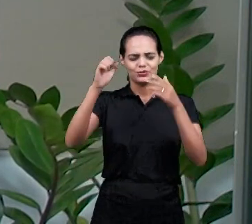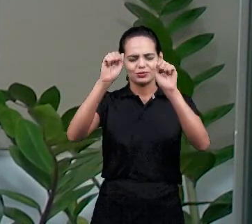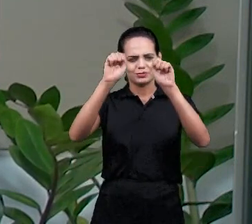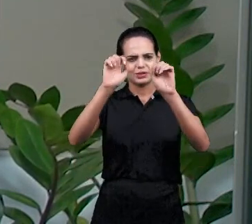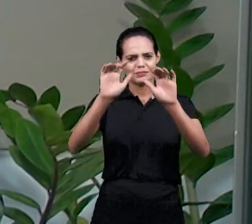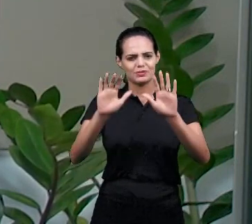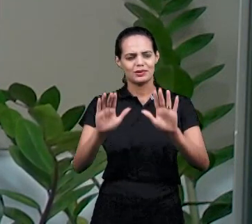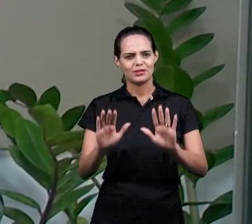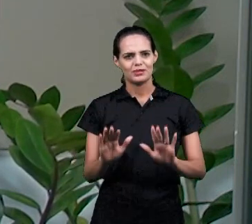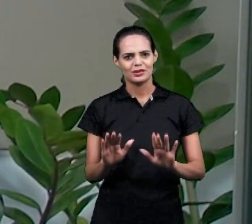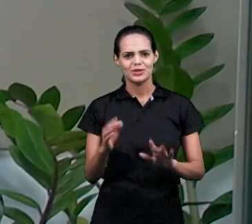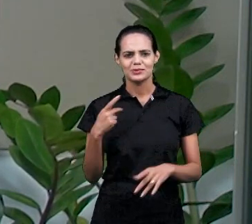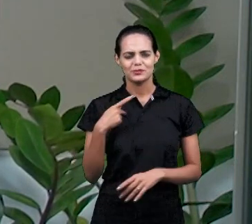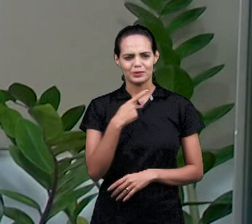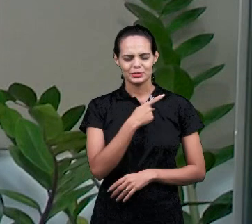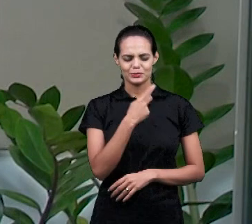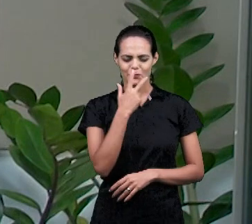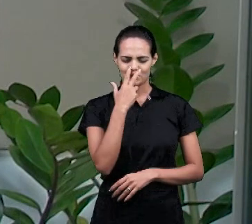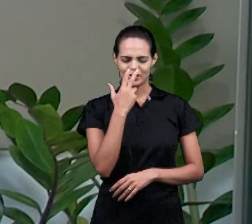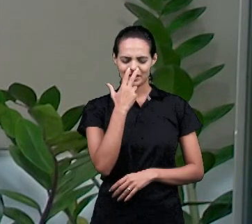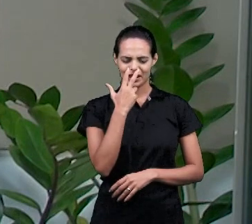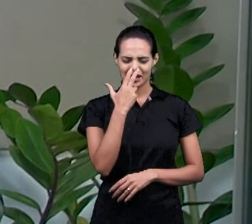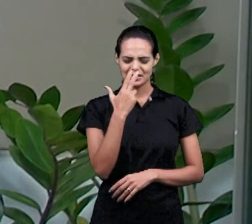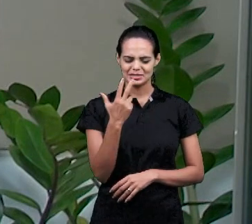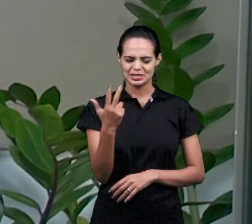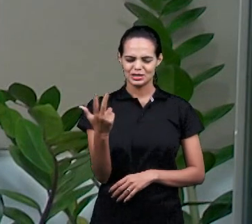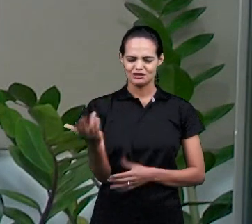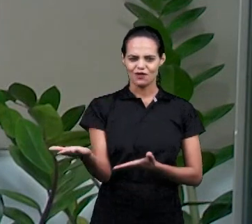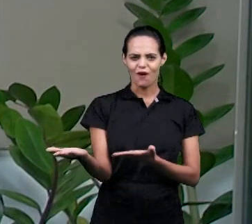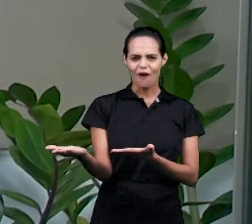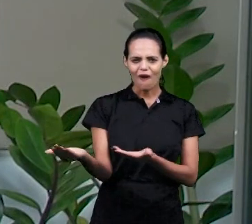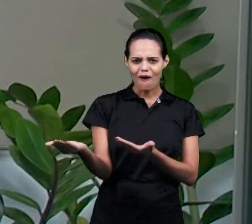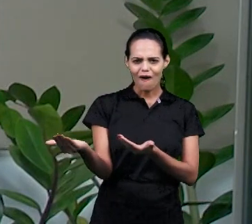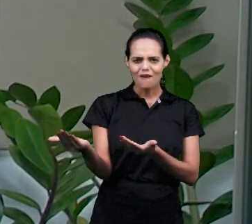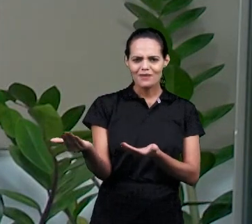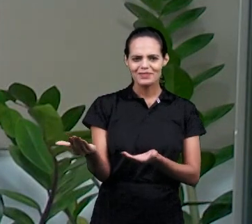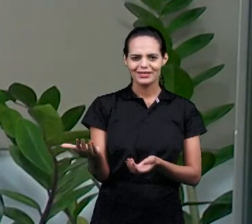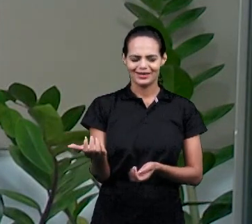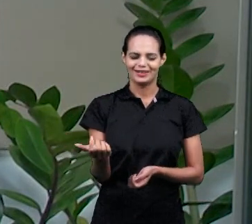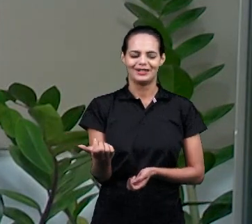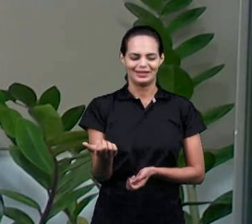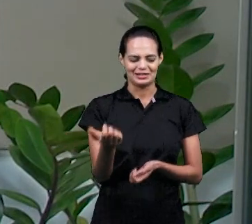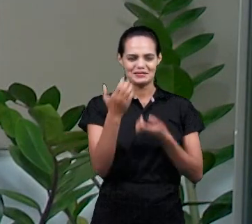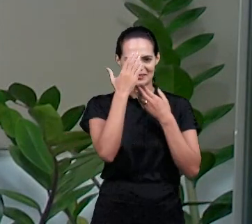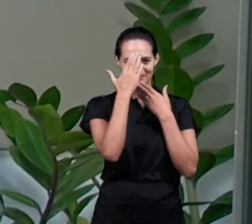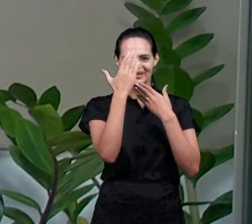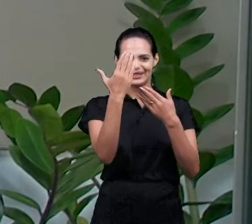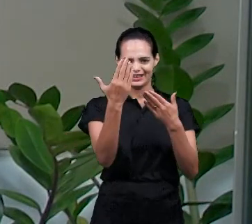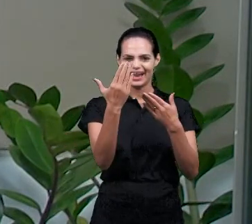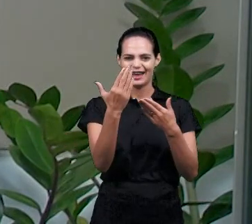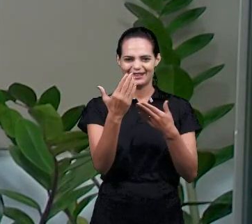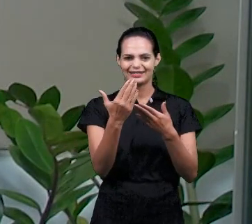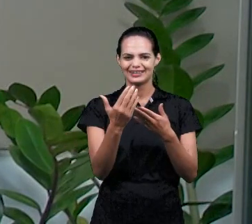donc plus jeune. Merci beaucoup pour cette reconnaissance, cette parole